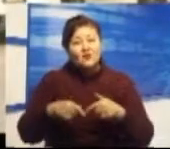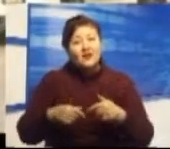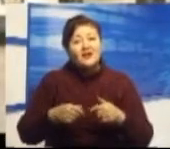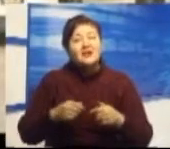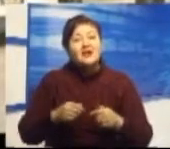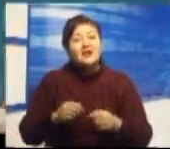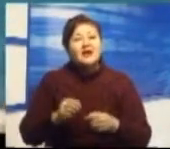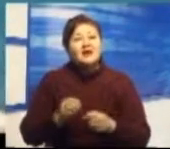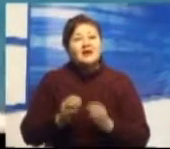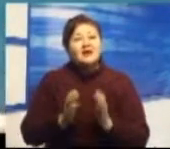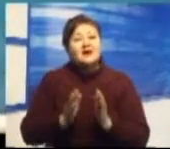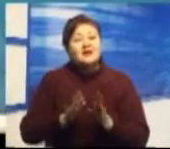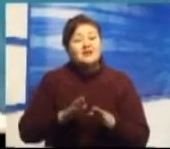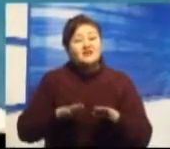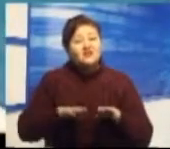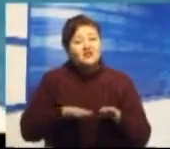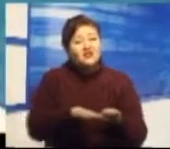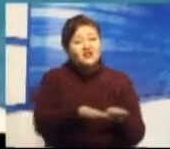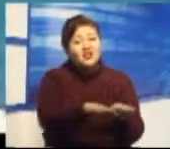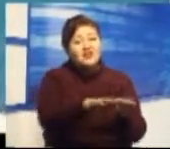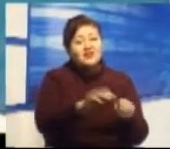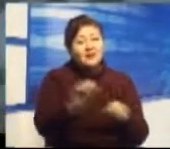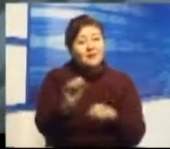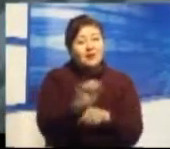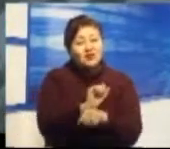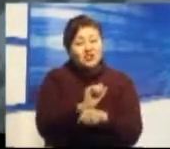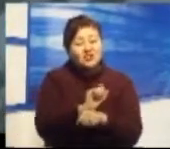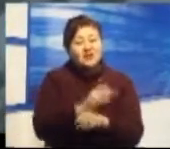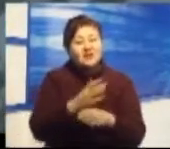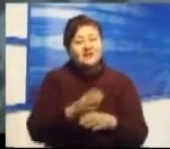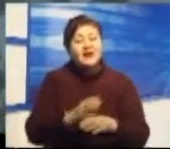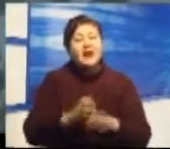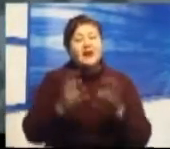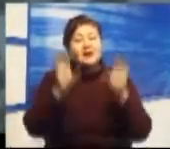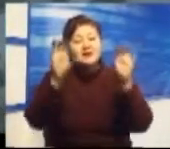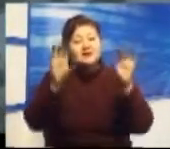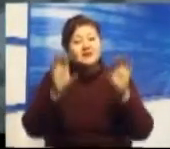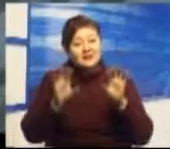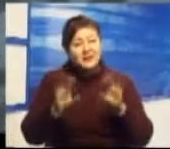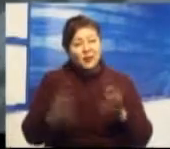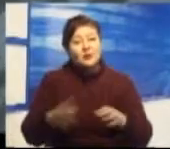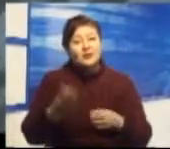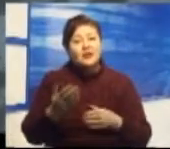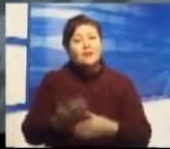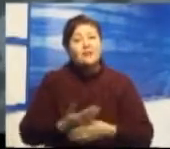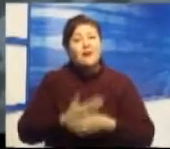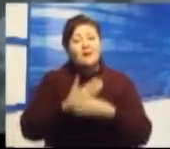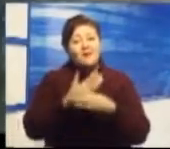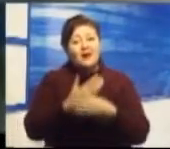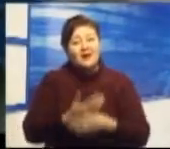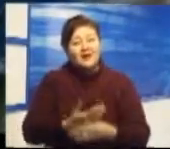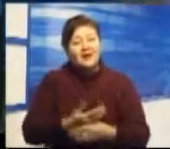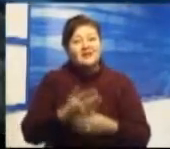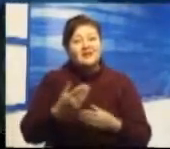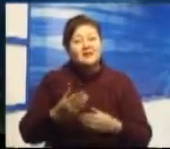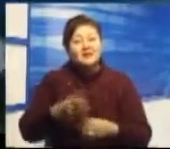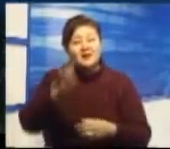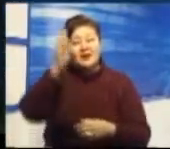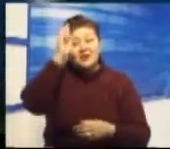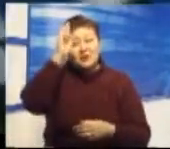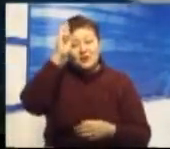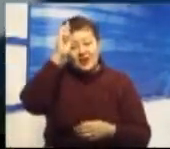хабарландыру берген. Көптеген әуесқой автожүргізушілер дәстүрлі шараға қатысуға ниет білдіріп қолдау көрсеткен. Мемлекеттік